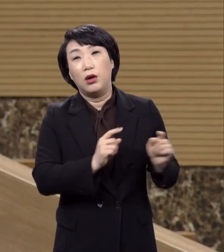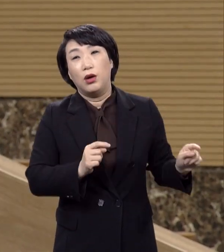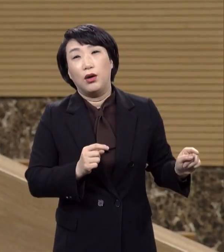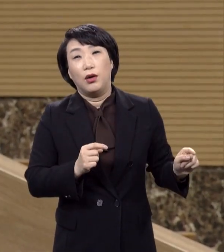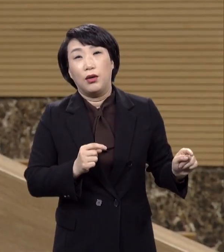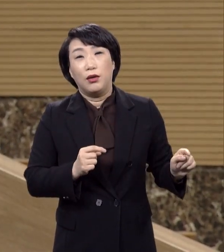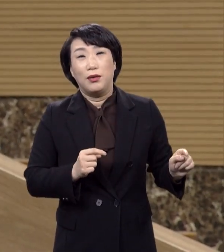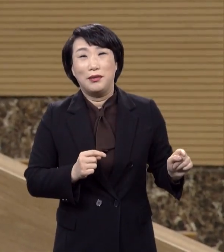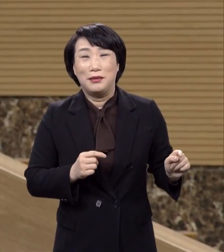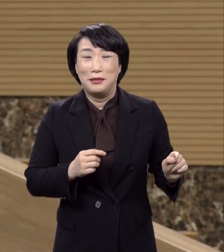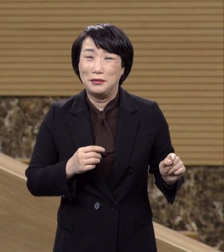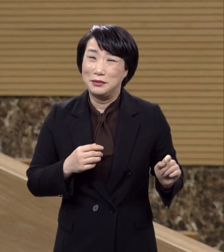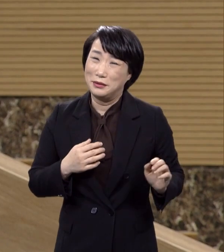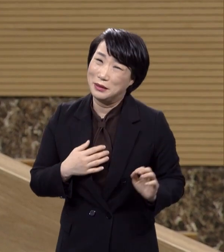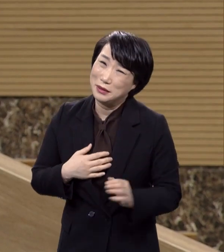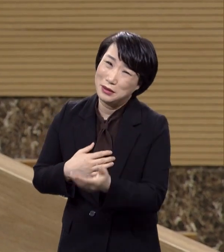고통당한다면